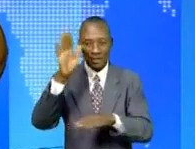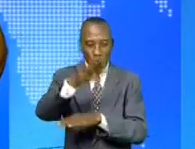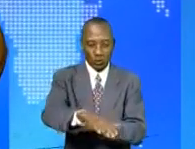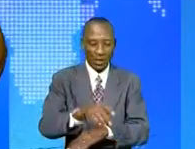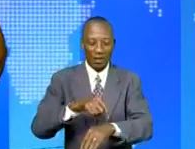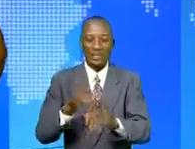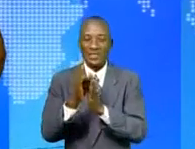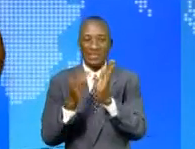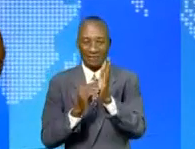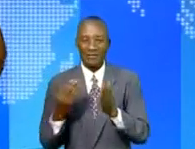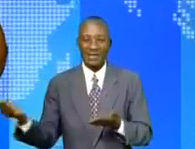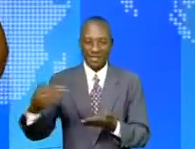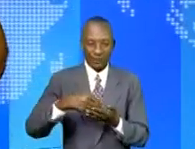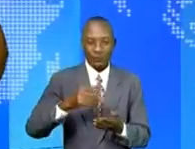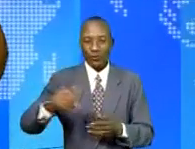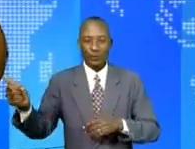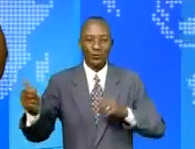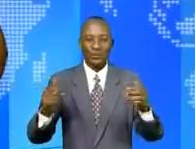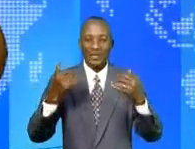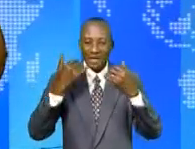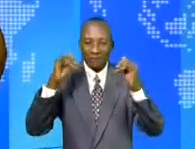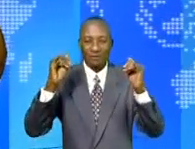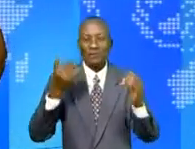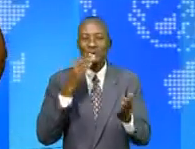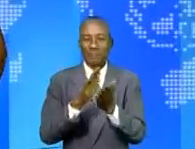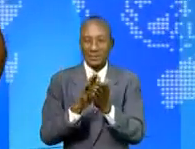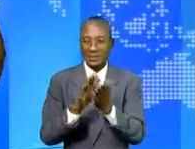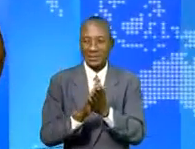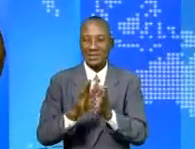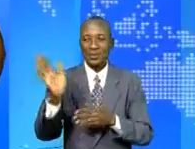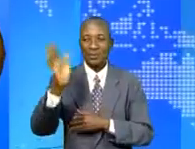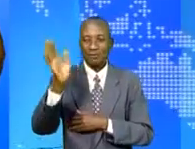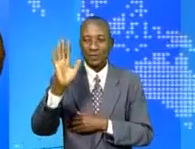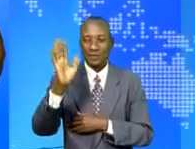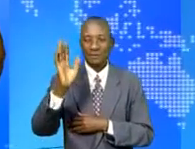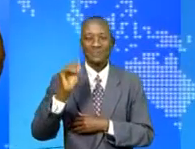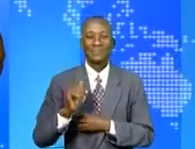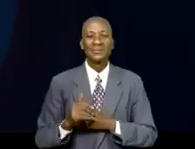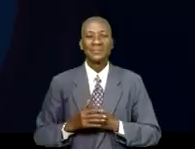terminé. Merci de votre fidélité. Je vous souhaite de passer une excellente journée. À toutes et à tous.